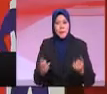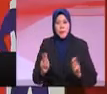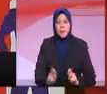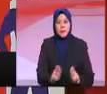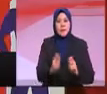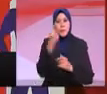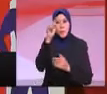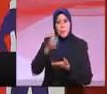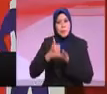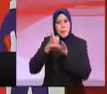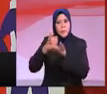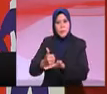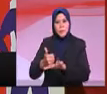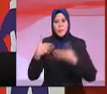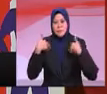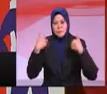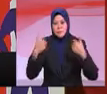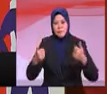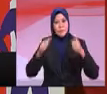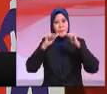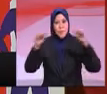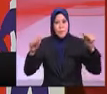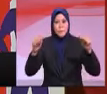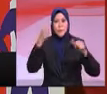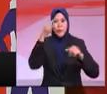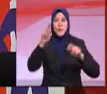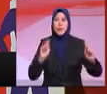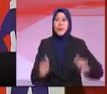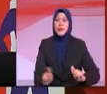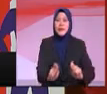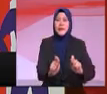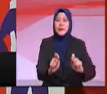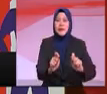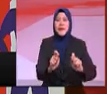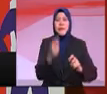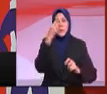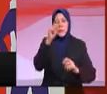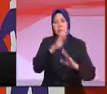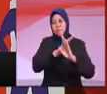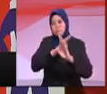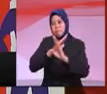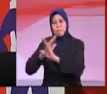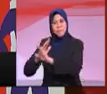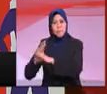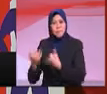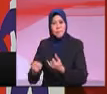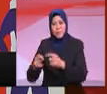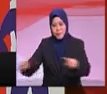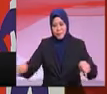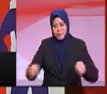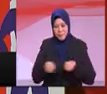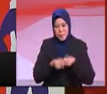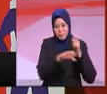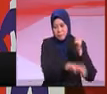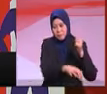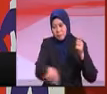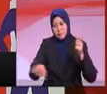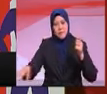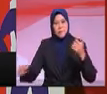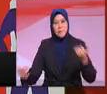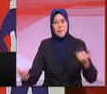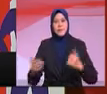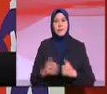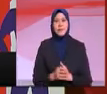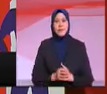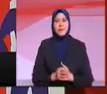untuk membantu kesihatan awam untuk menjalankan tindakan-tindakan kita dan intervensi-intervensi di lapangan. Jadi ini keadaan.